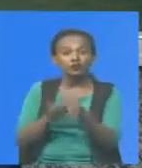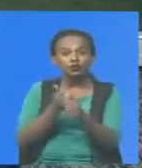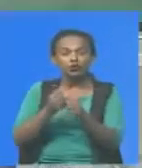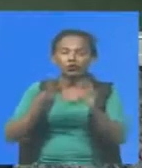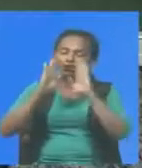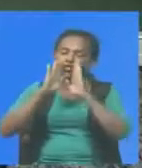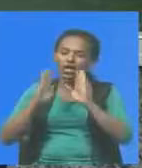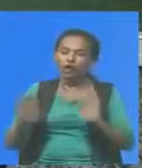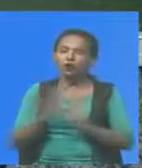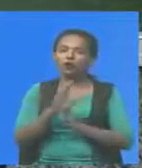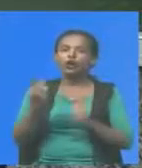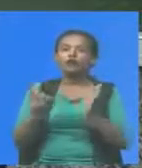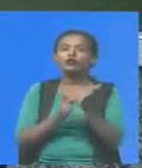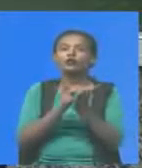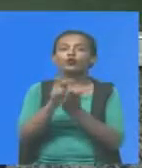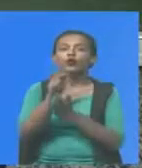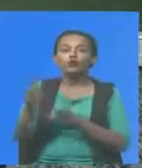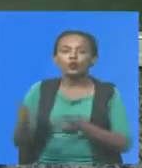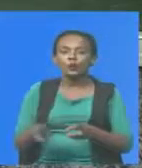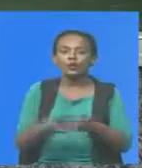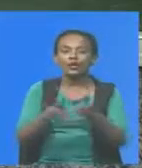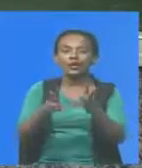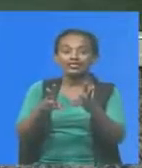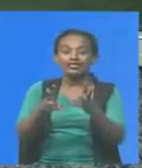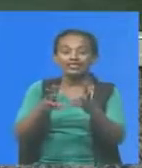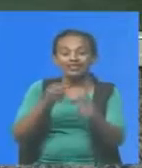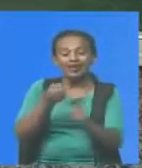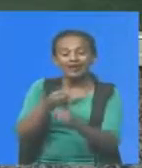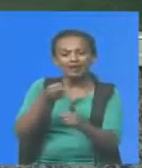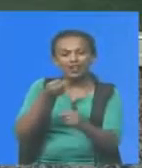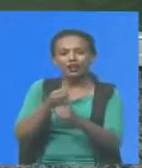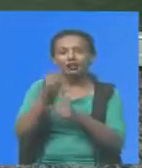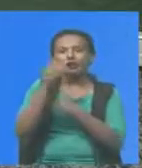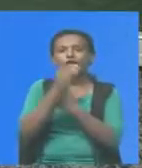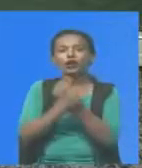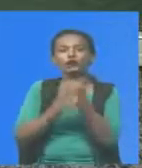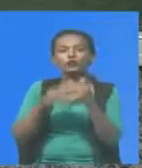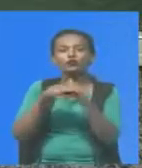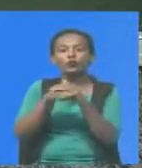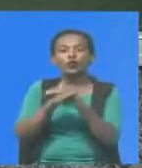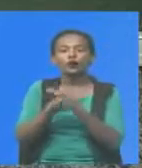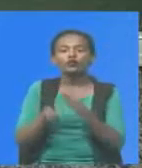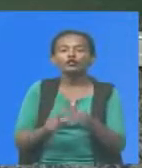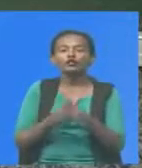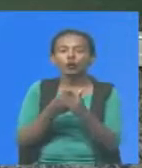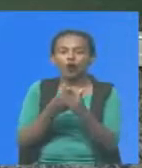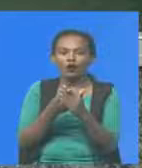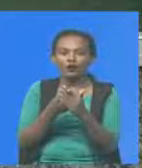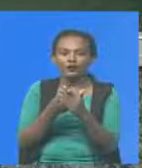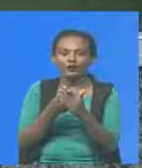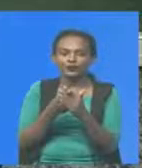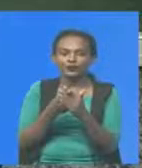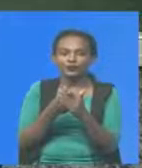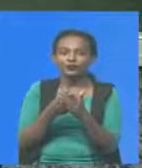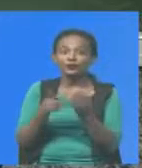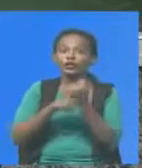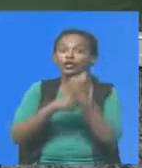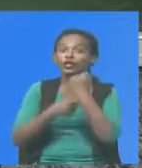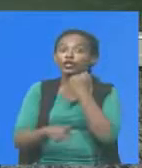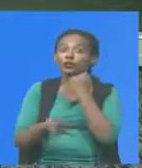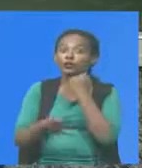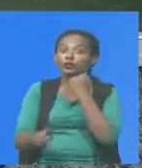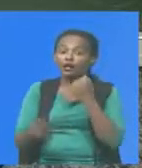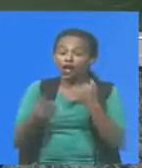በሰላማዊና ዴሞክራሲያዊ መንገድ ለመታገል ወደ አገር ውስጥ መግባት ጀምረዋል። የፖለቲካ